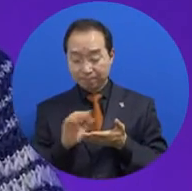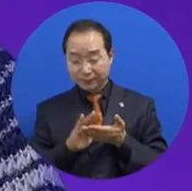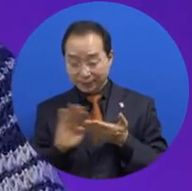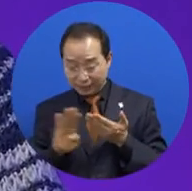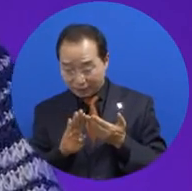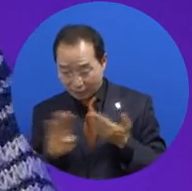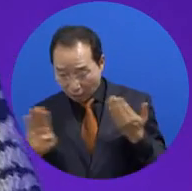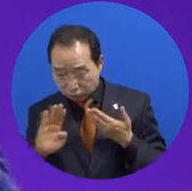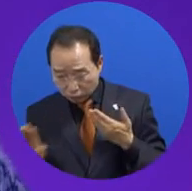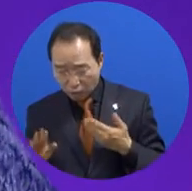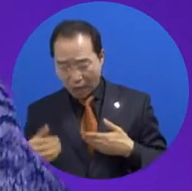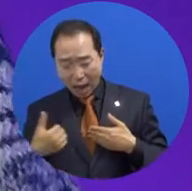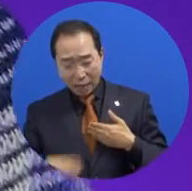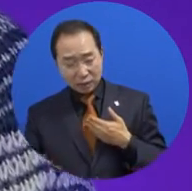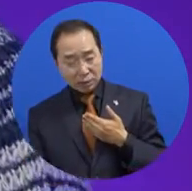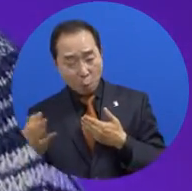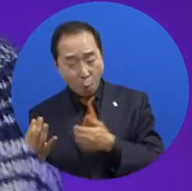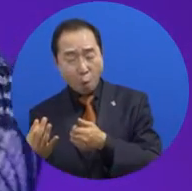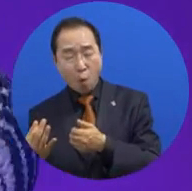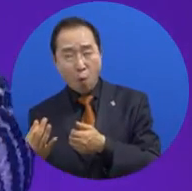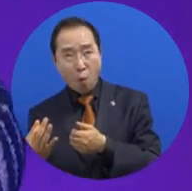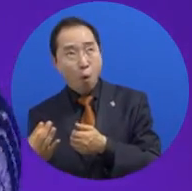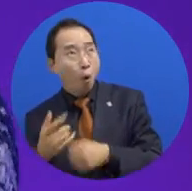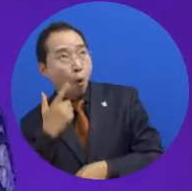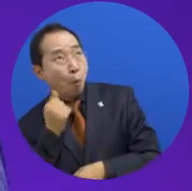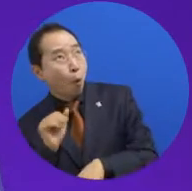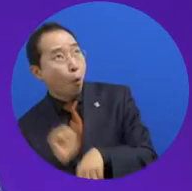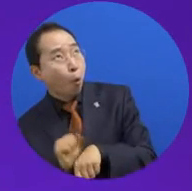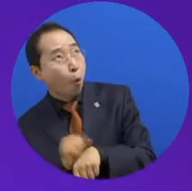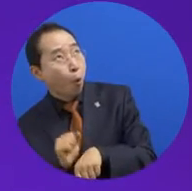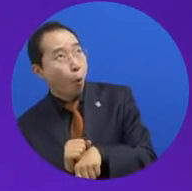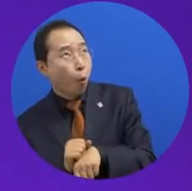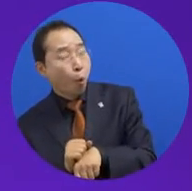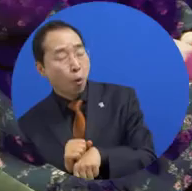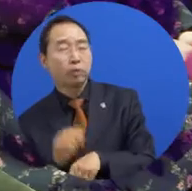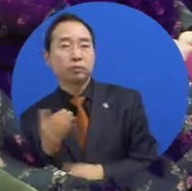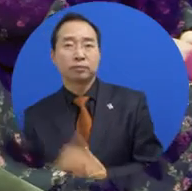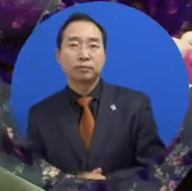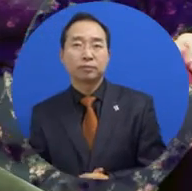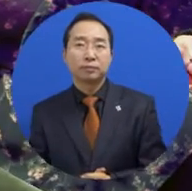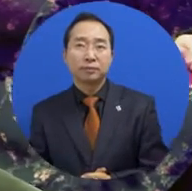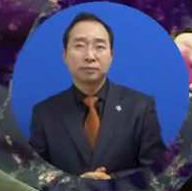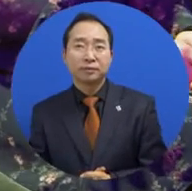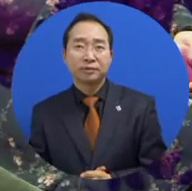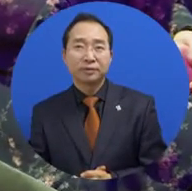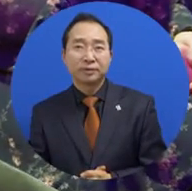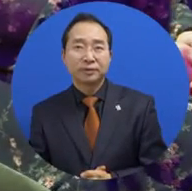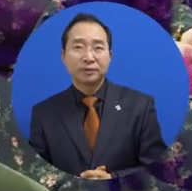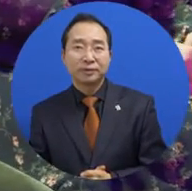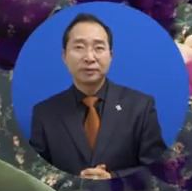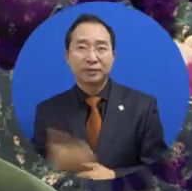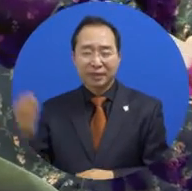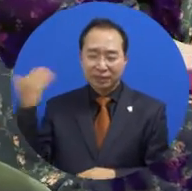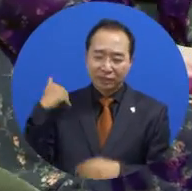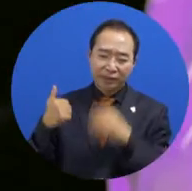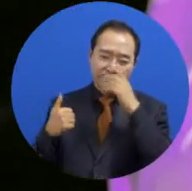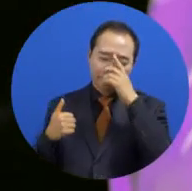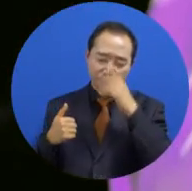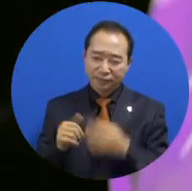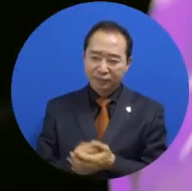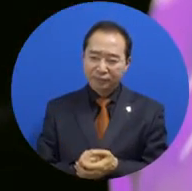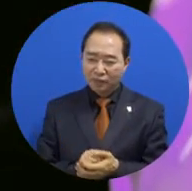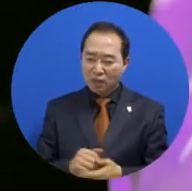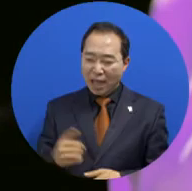느끼는 거예요. 그래서 엄마가 그 공부하러 안 갈까 봐. 예, 내년에도 꼭 그